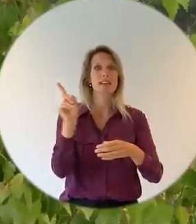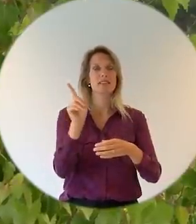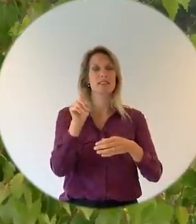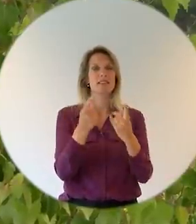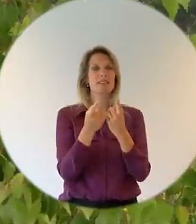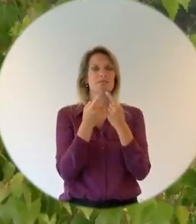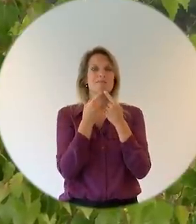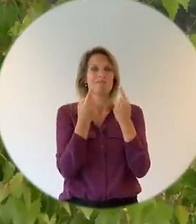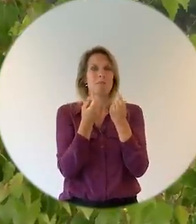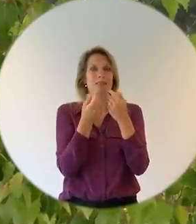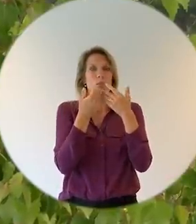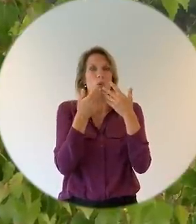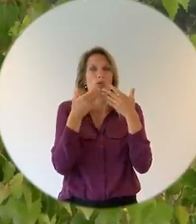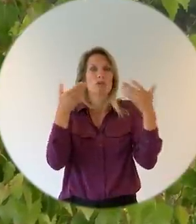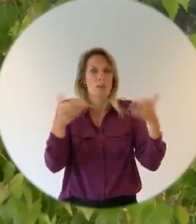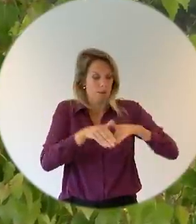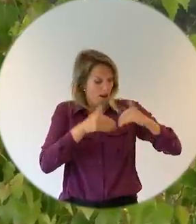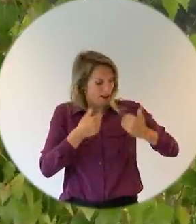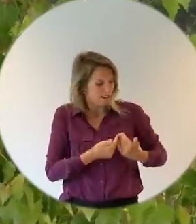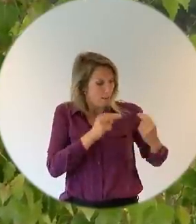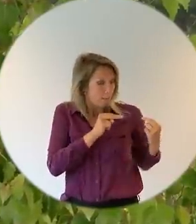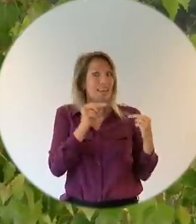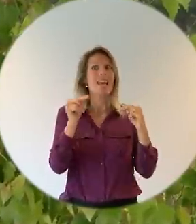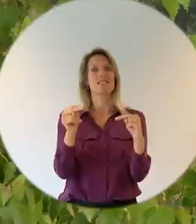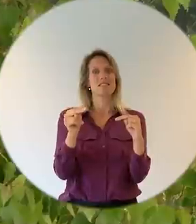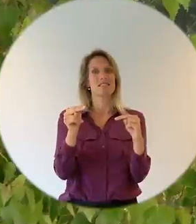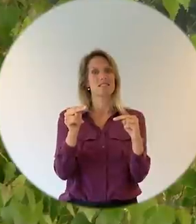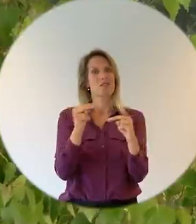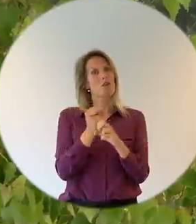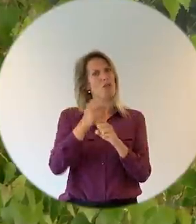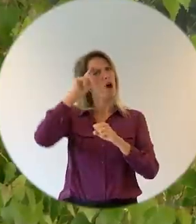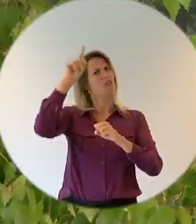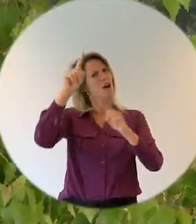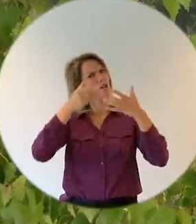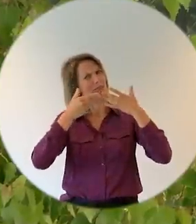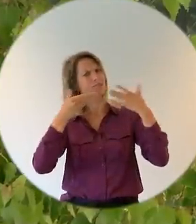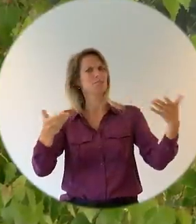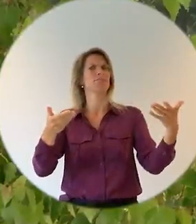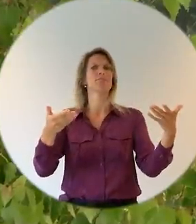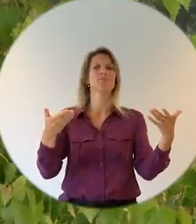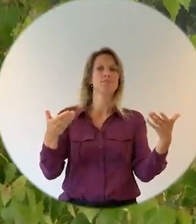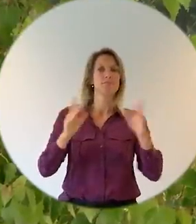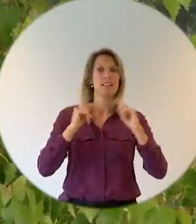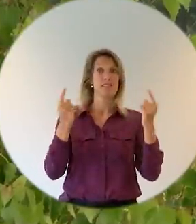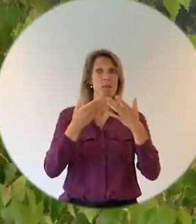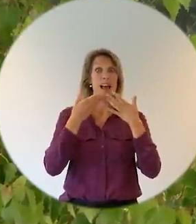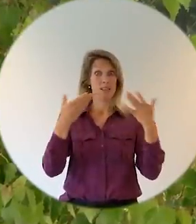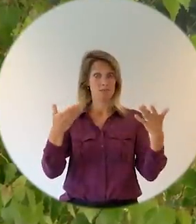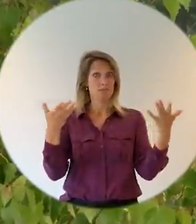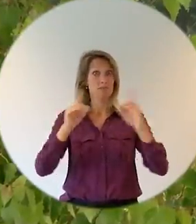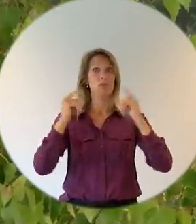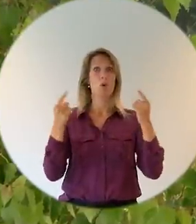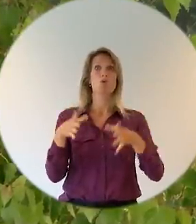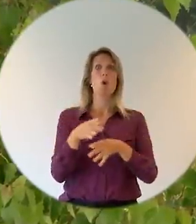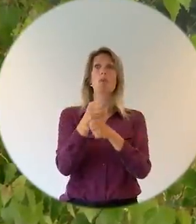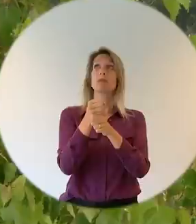maar dat je erachter staat met heel je hart, vol overtuiging. En wij belijden dat onze hulp is